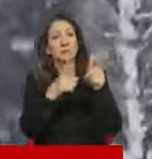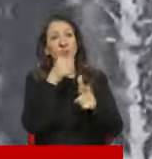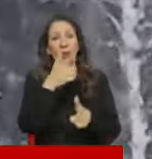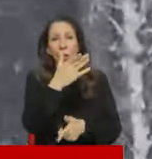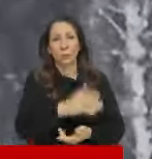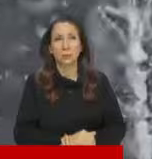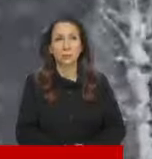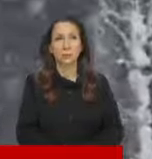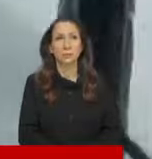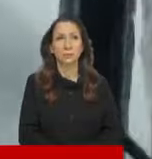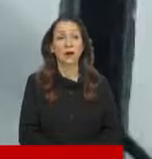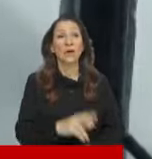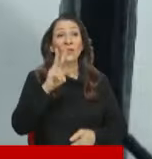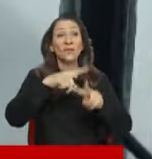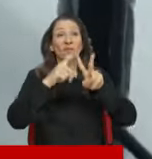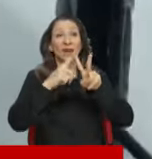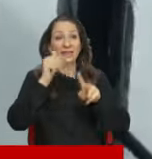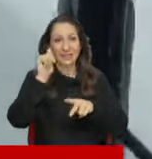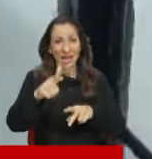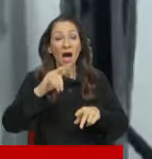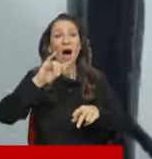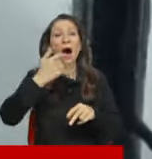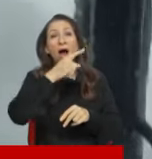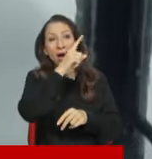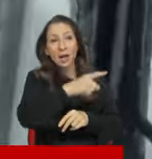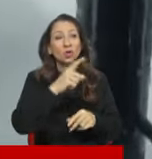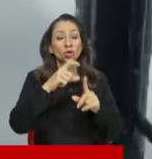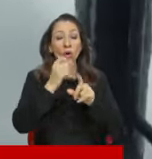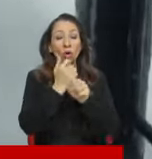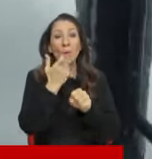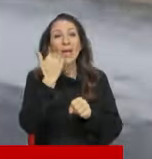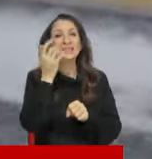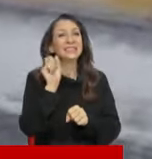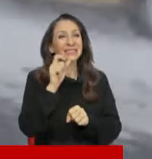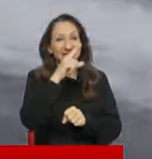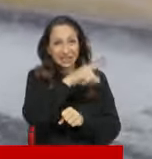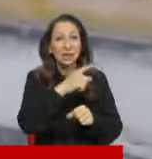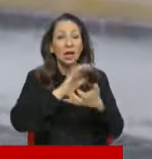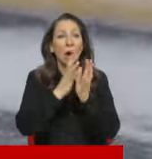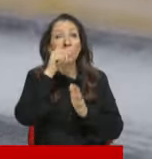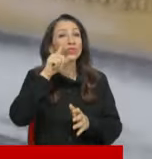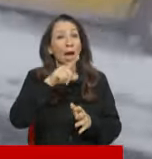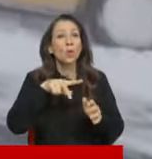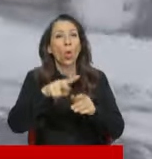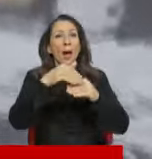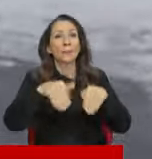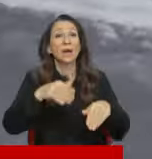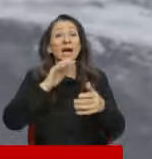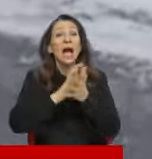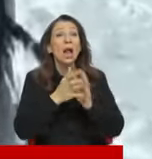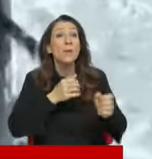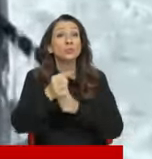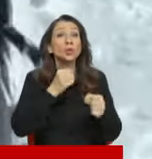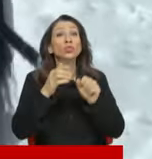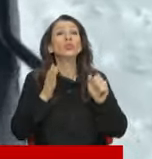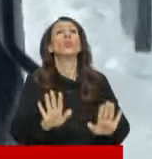yansıdı vanın Çaldıran ağrının Doğu bayazit karayolu da kar nedeniyle trafiğe kapandı ekiplerin karla mücadelesi